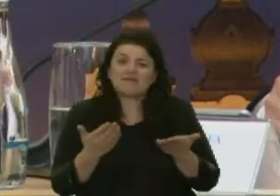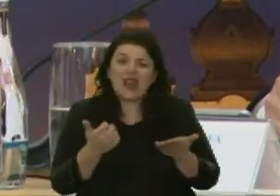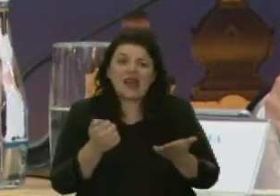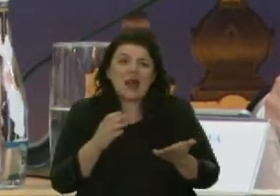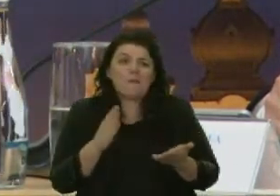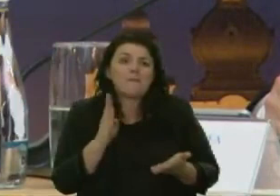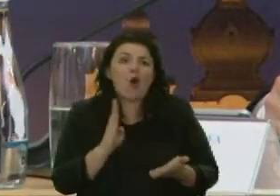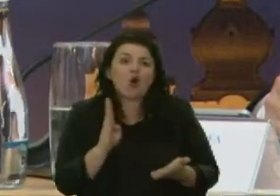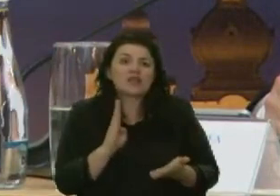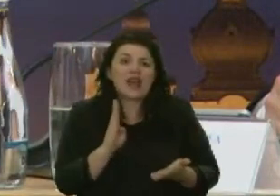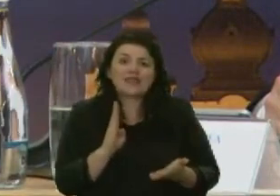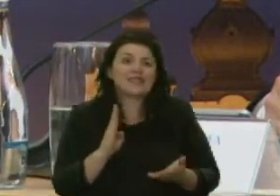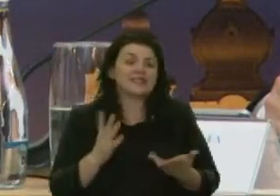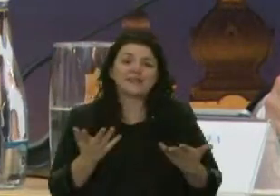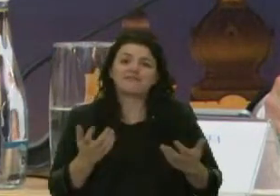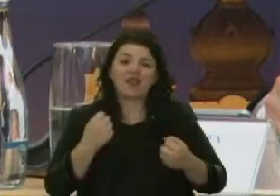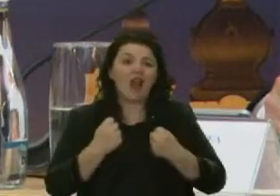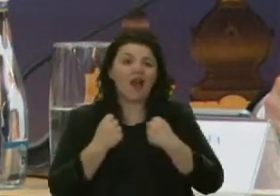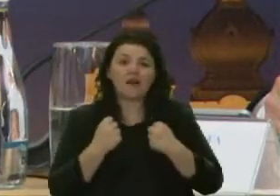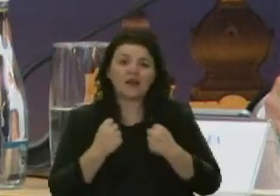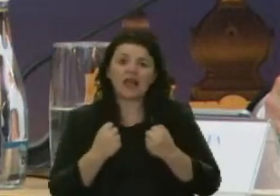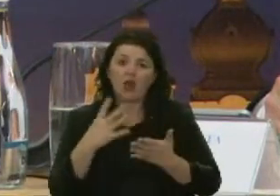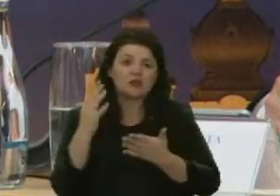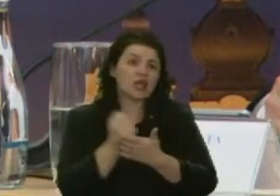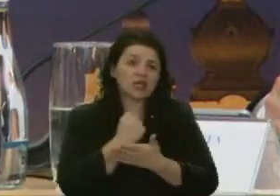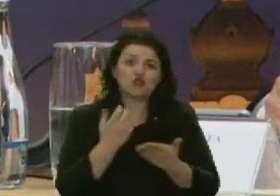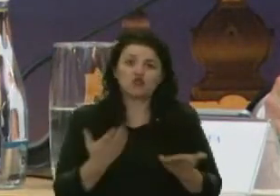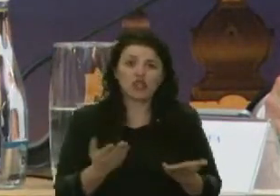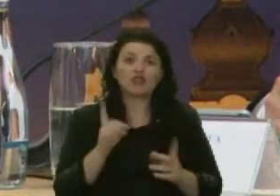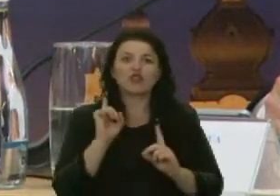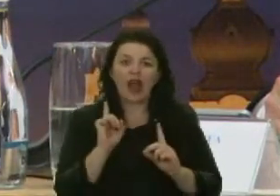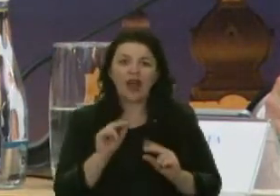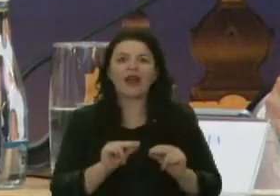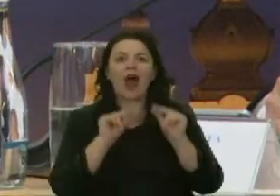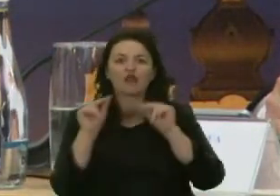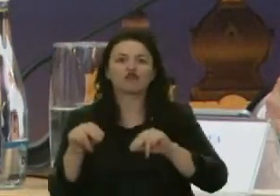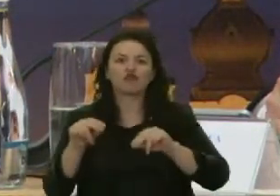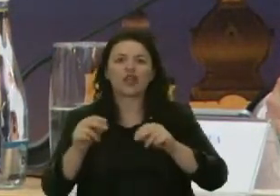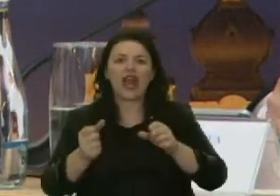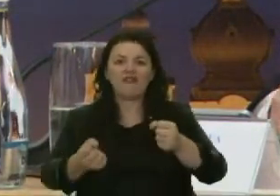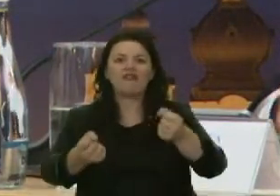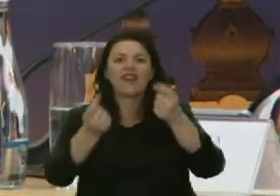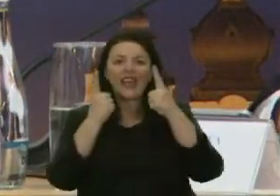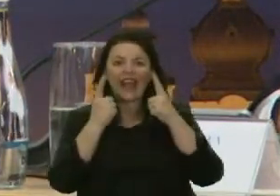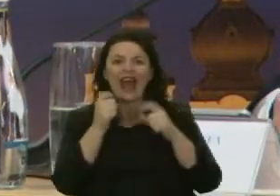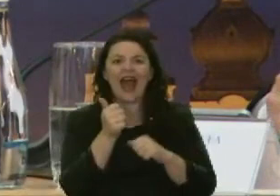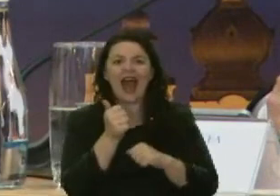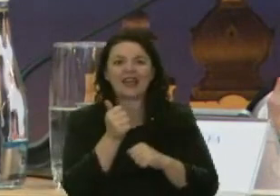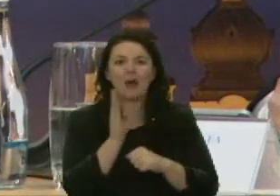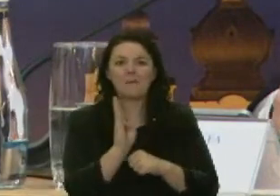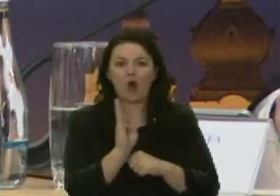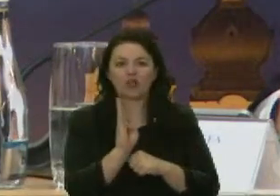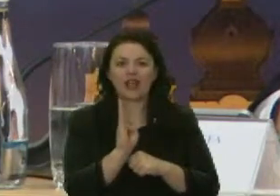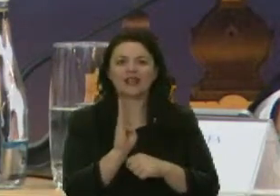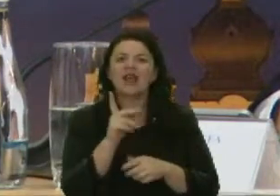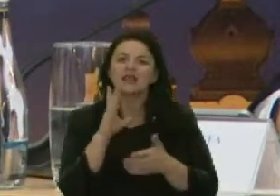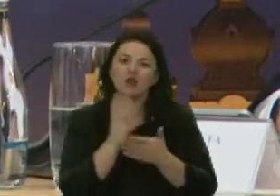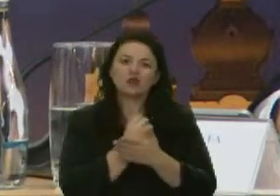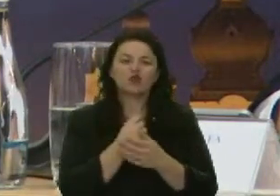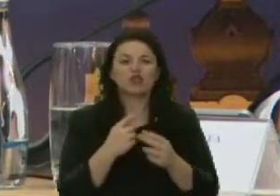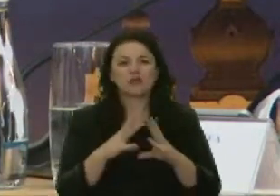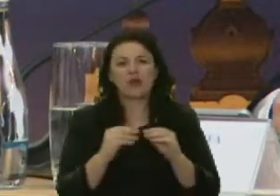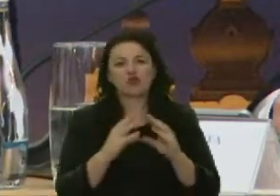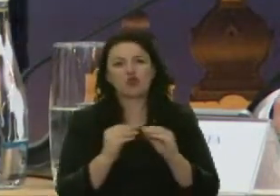Carolina pișc mai cam greu într adevăr să să câștigi dar oricum ajungerea în finală Anei Bogdan este un succes pentru pentru